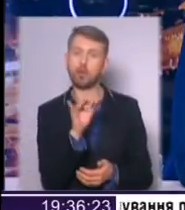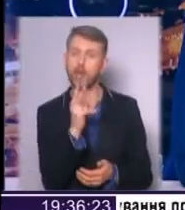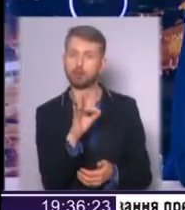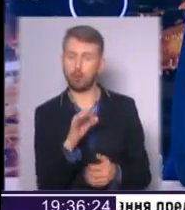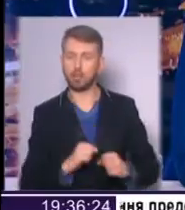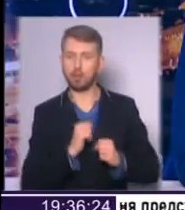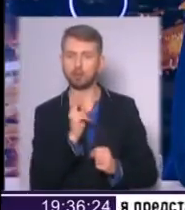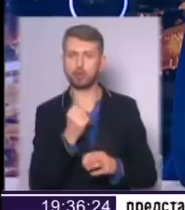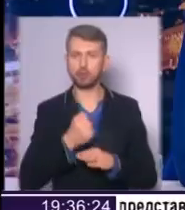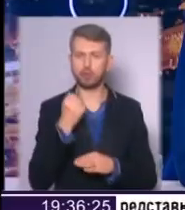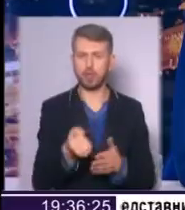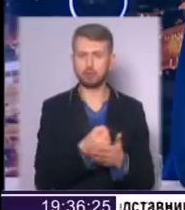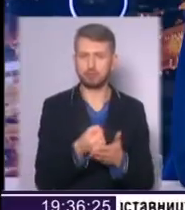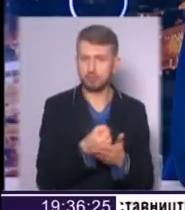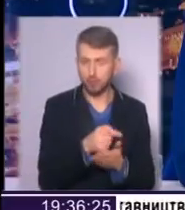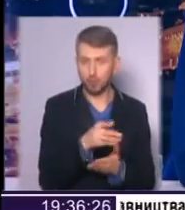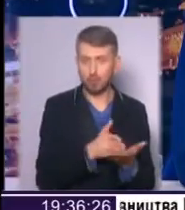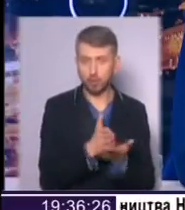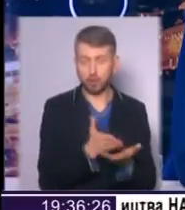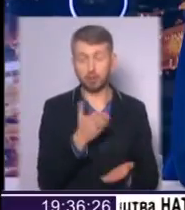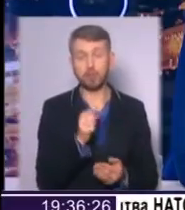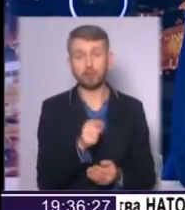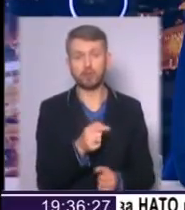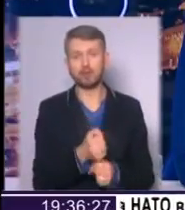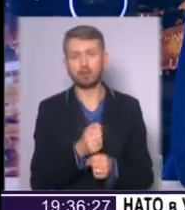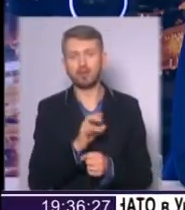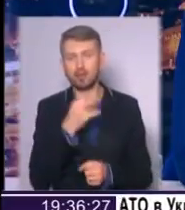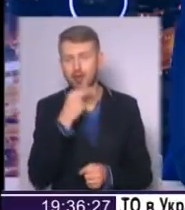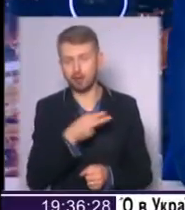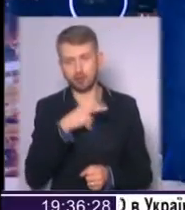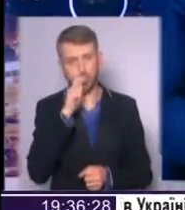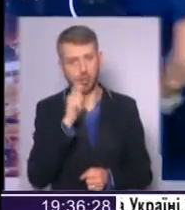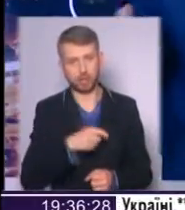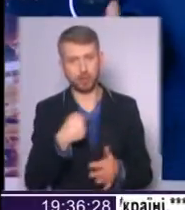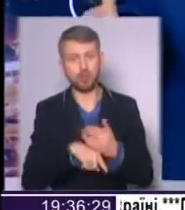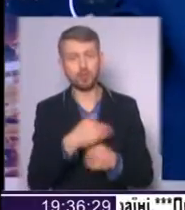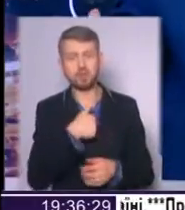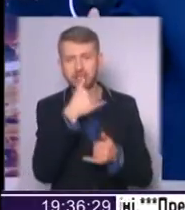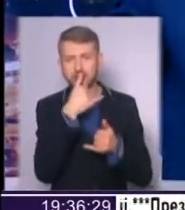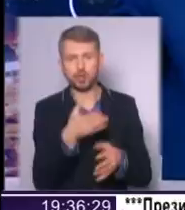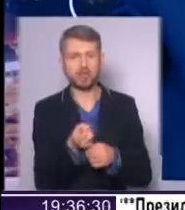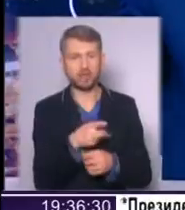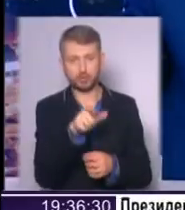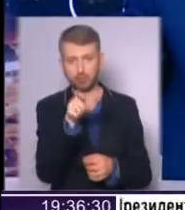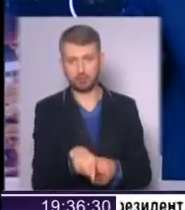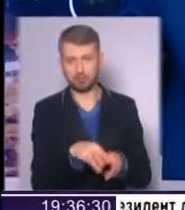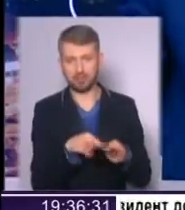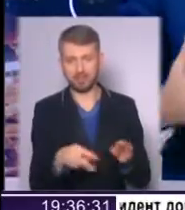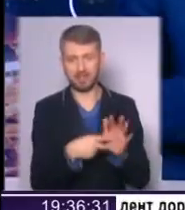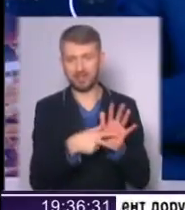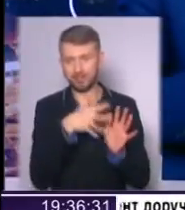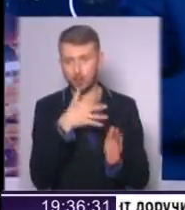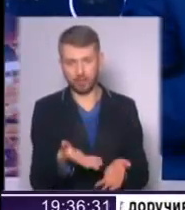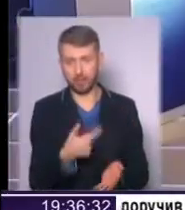когось призначити, пролобіювати на цю посаду, то, напевно, він зробив би краще для України, тому що ми не змогли звільнити цього міністра 7-8 років.